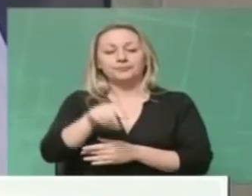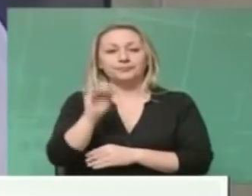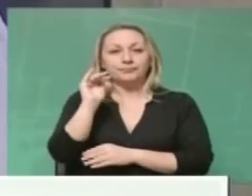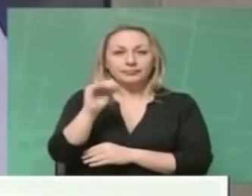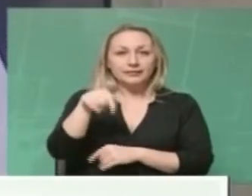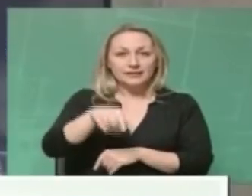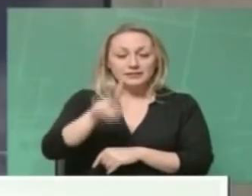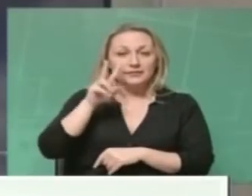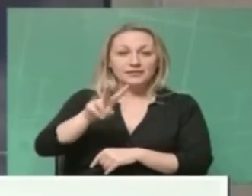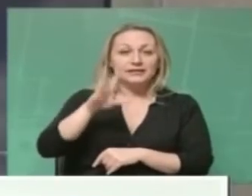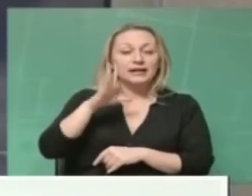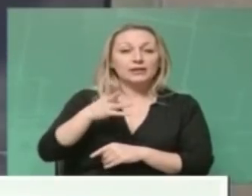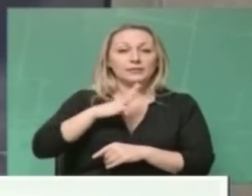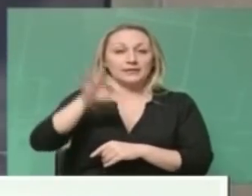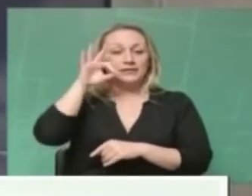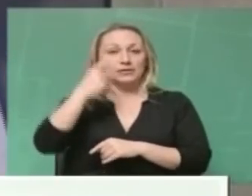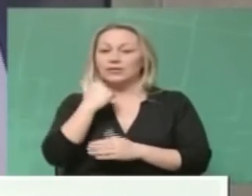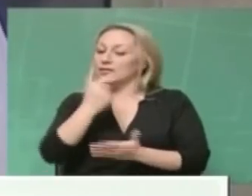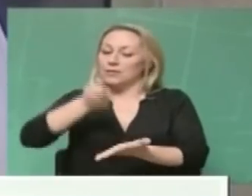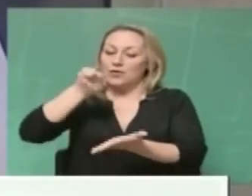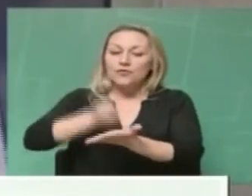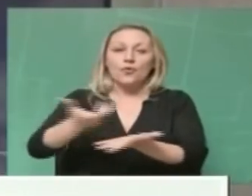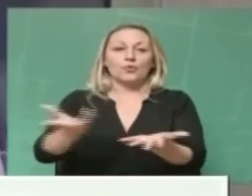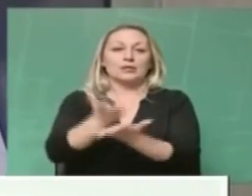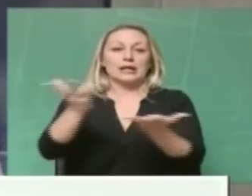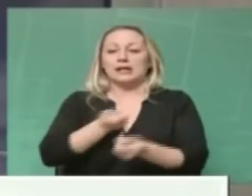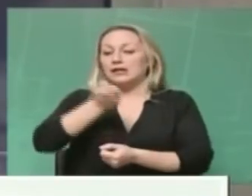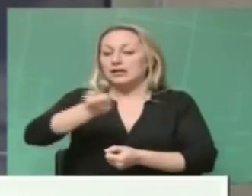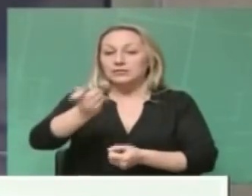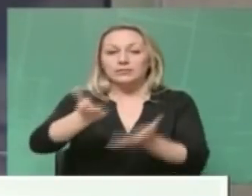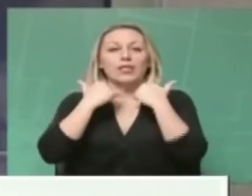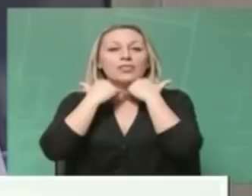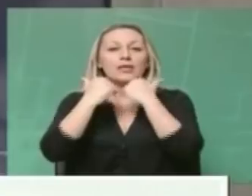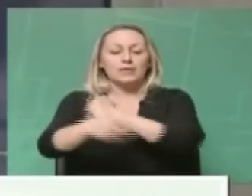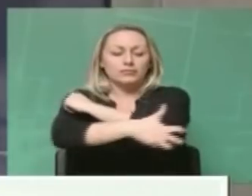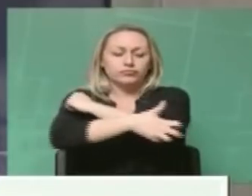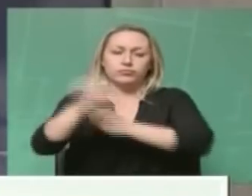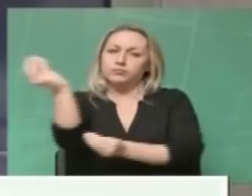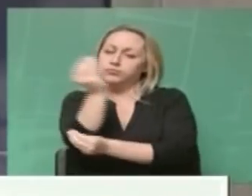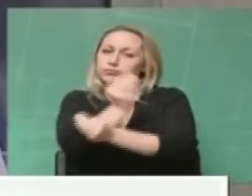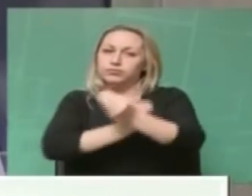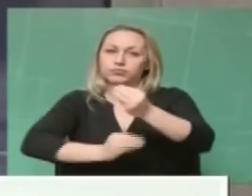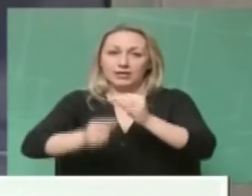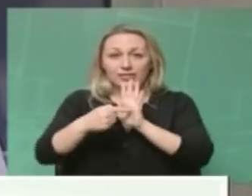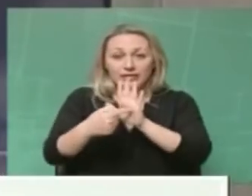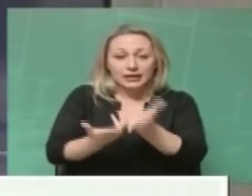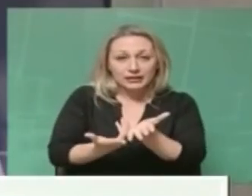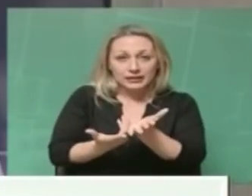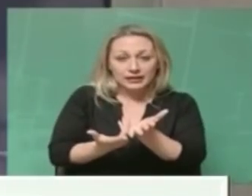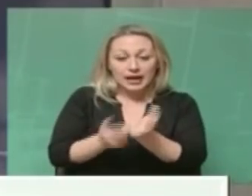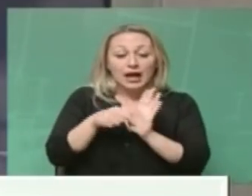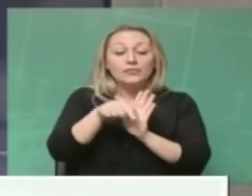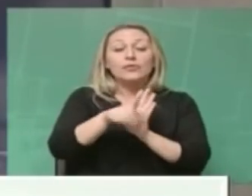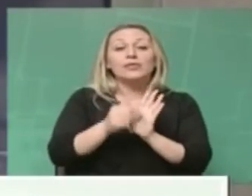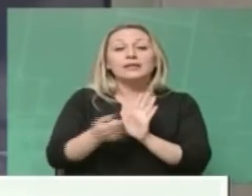χάνει τη δυνατότητα να αποπληρώνει φόρους, εισφορές και διάφορες τέτοιες απαιτήσεις, ότι φτωχοποιείται. Είναι ένδειξη τίνος άλλου